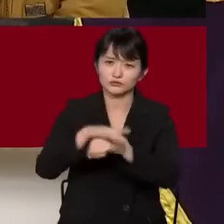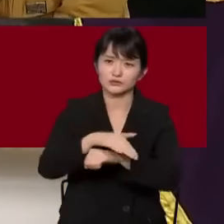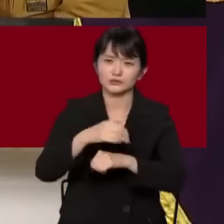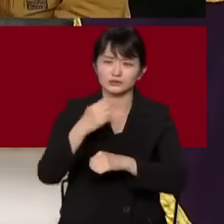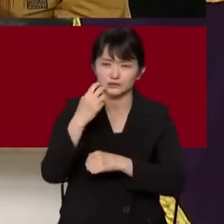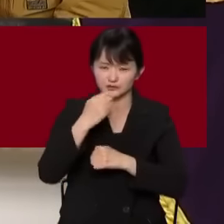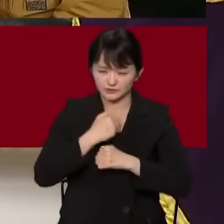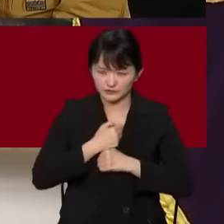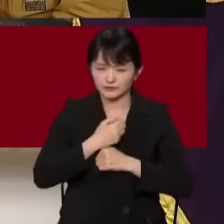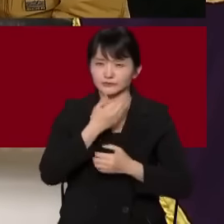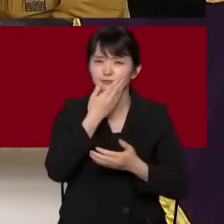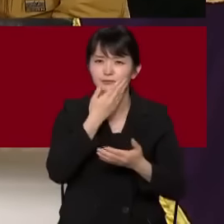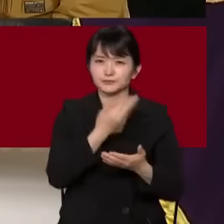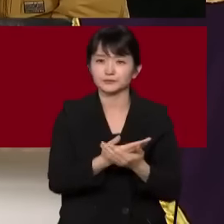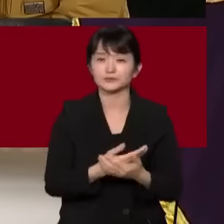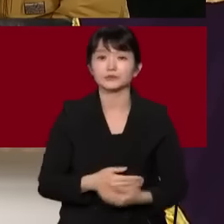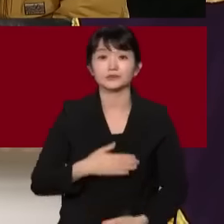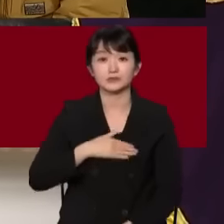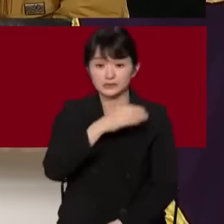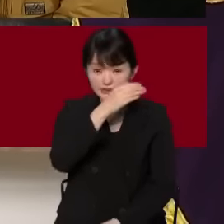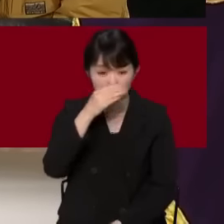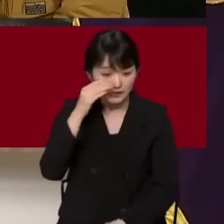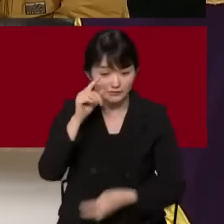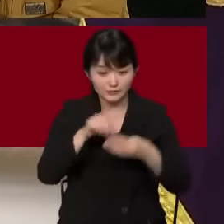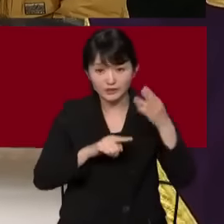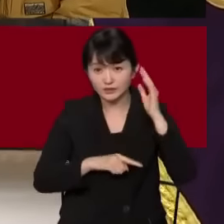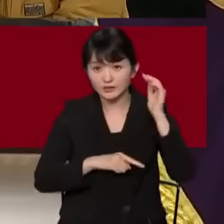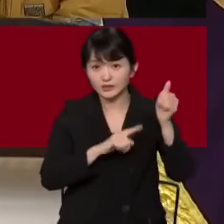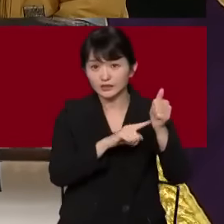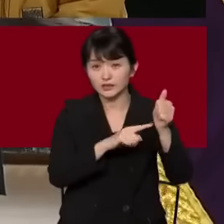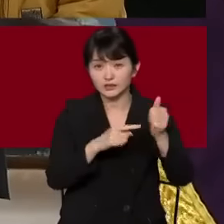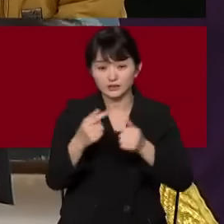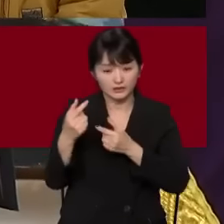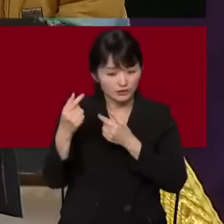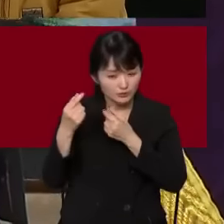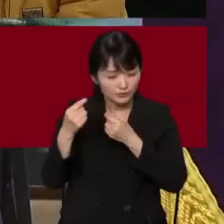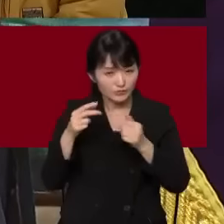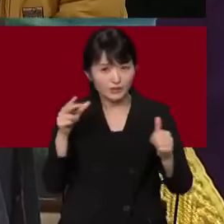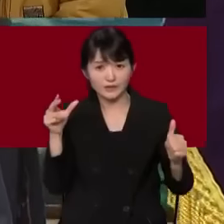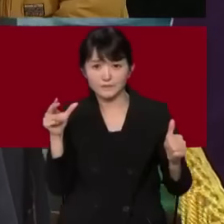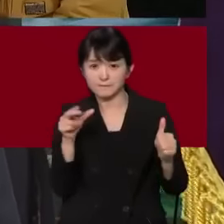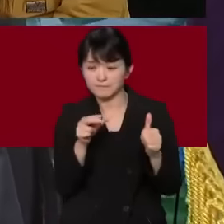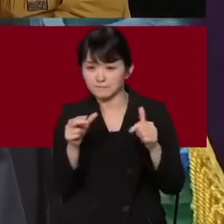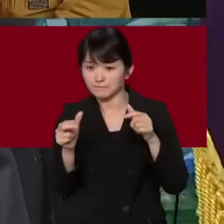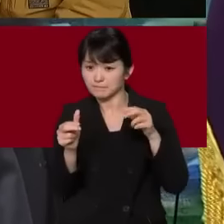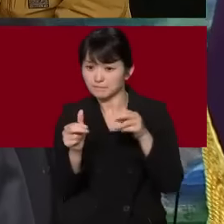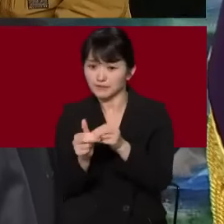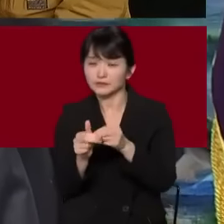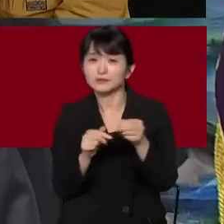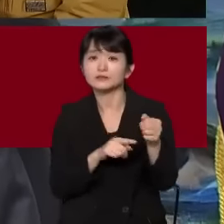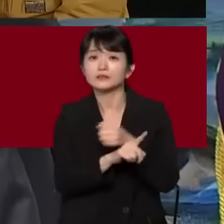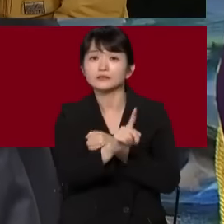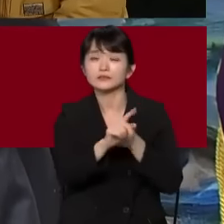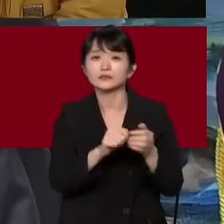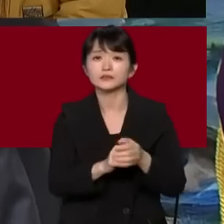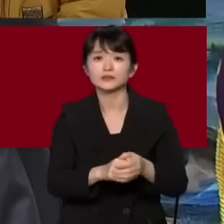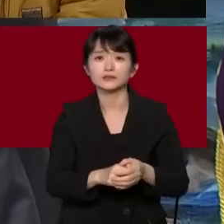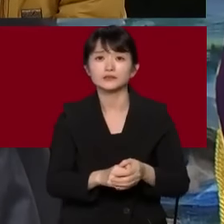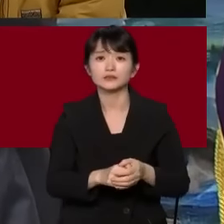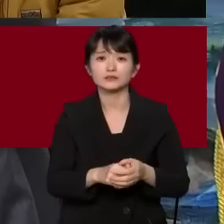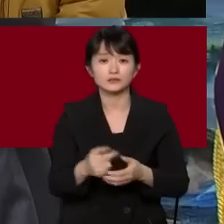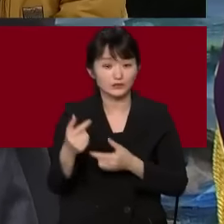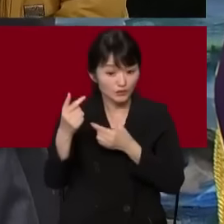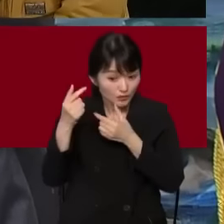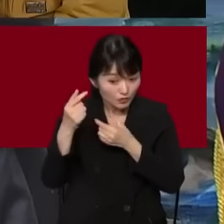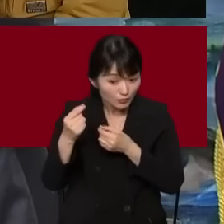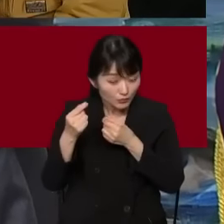중요합니다. 제가 감히 윤석열 대통령이 우리 보수를 배신했다라고 말을 하는 것은 보수의 대통령으로